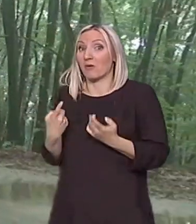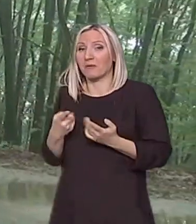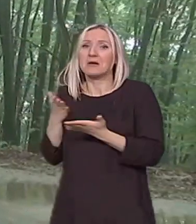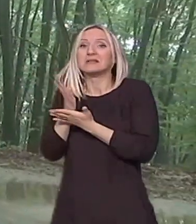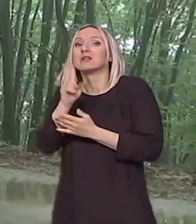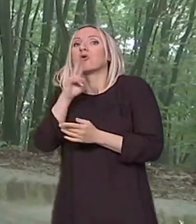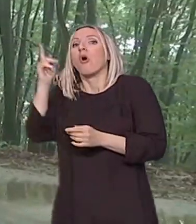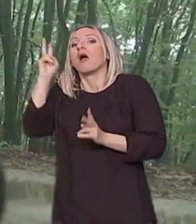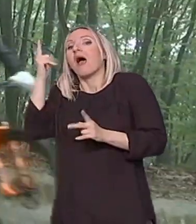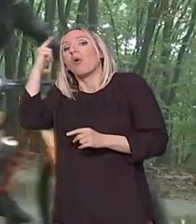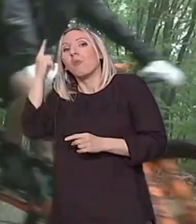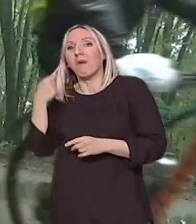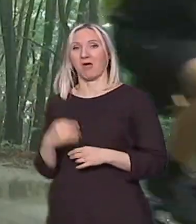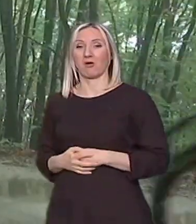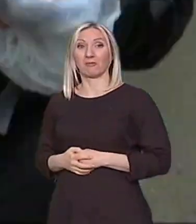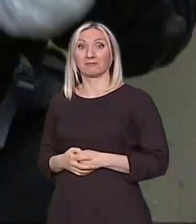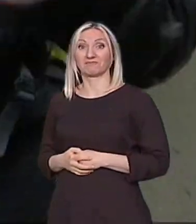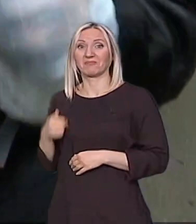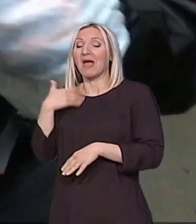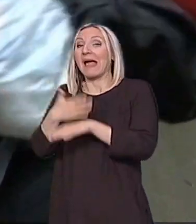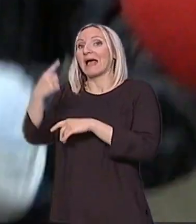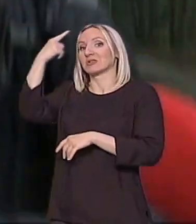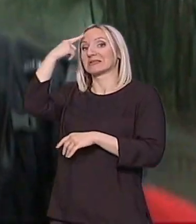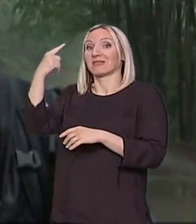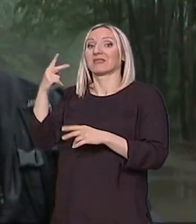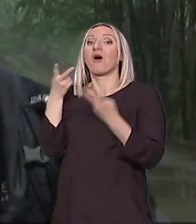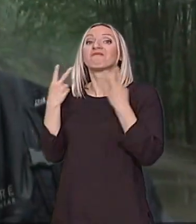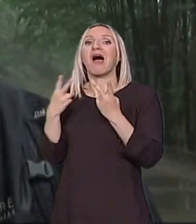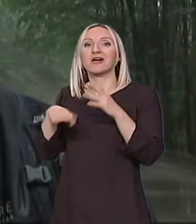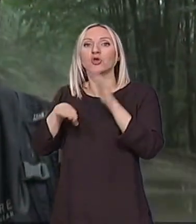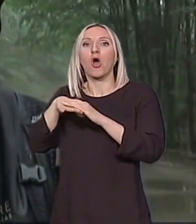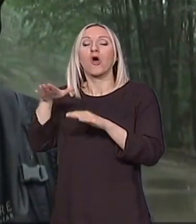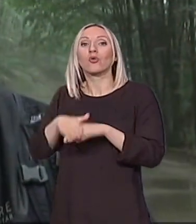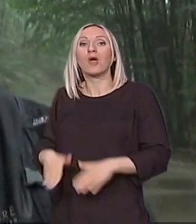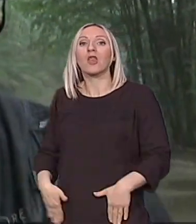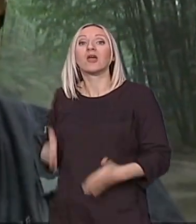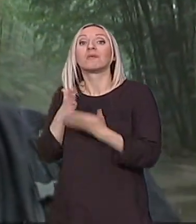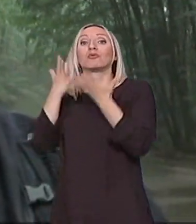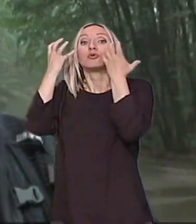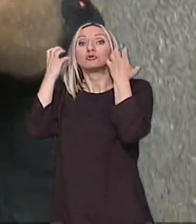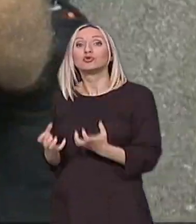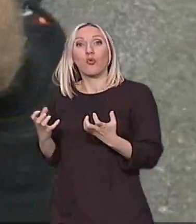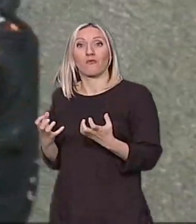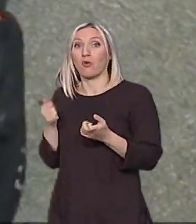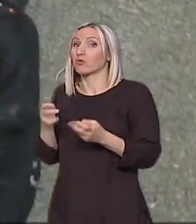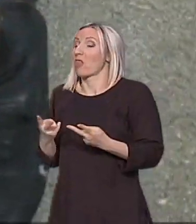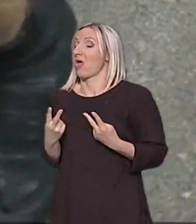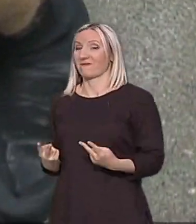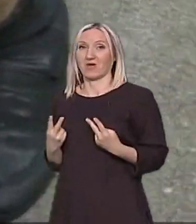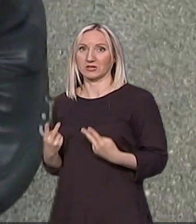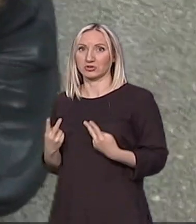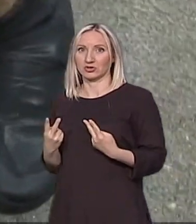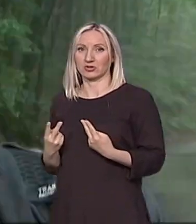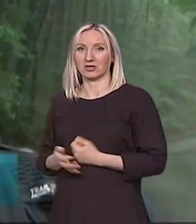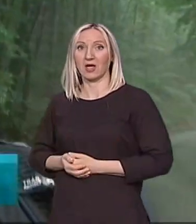umeo. Kasno sam se setio, ali bolje, nikad nije kasno. Pa da ne bude mokre ruke. Ali najbitnije samo da nisu noge